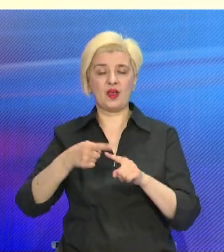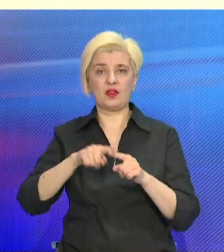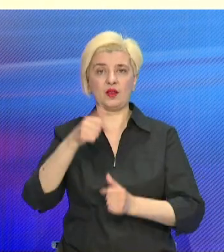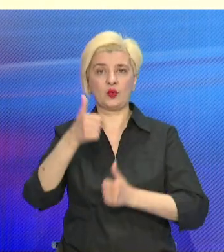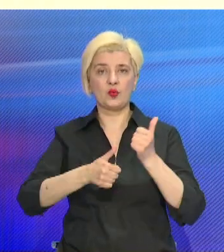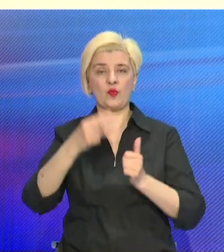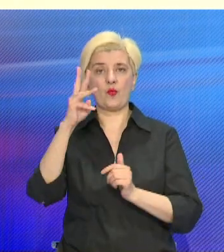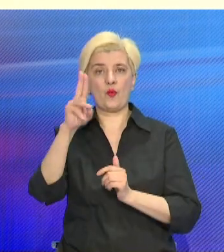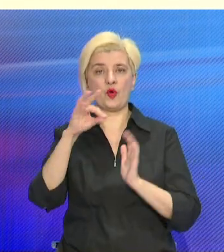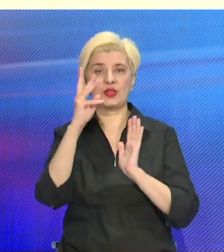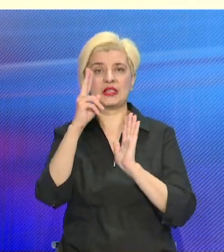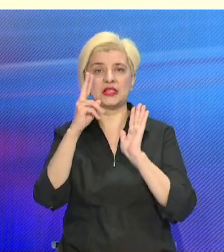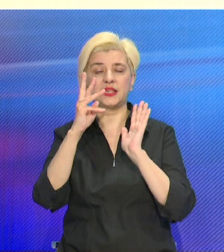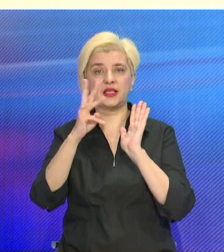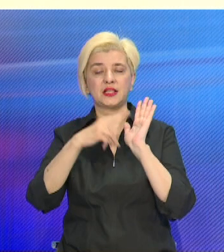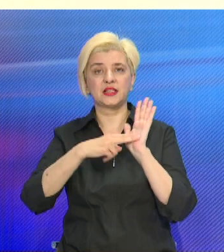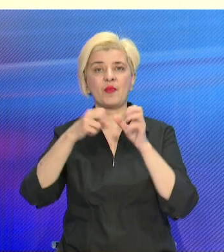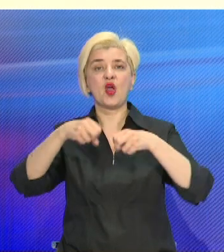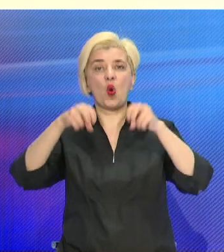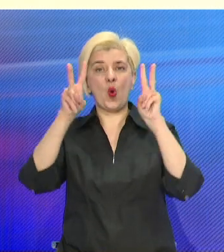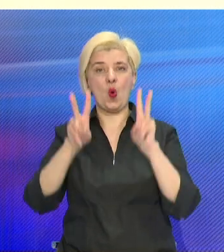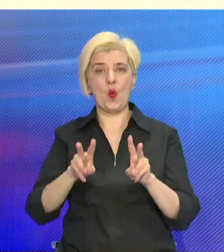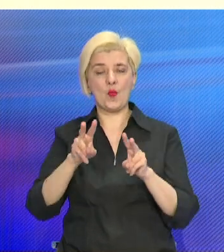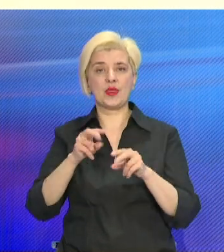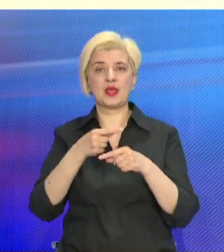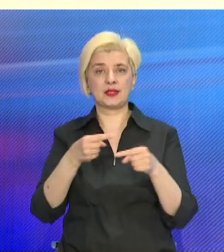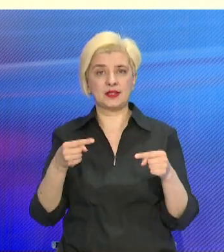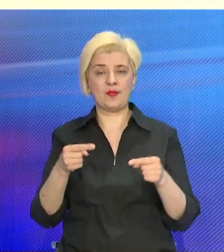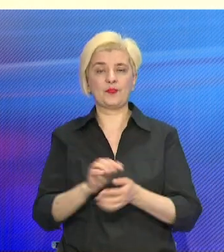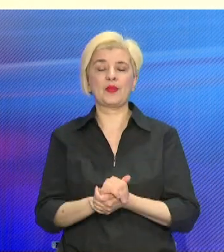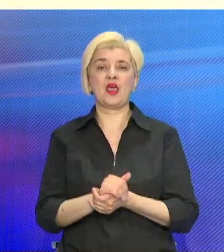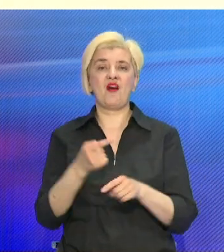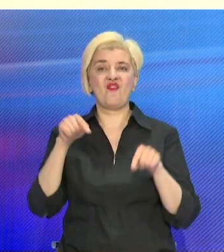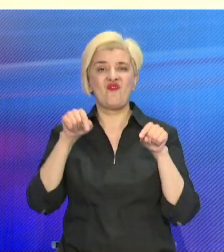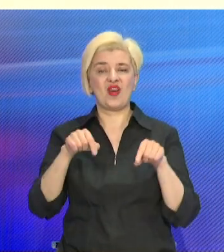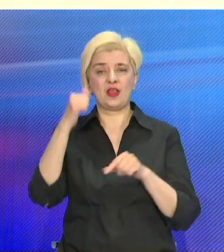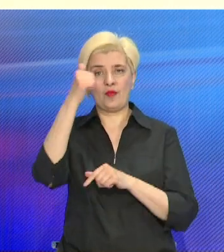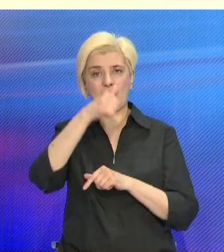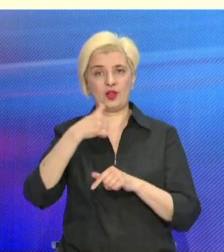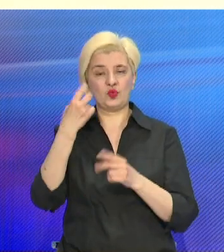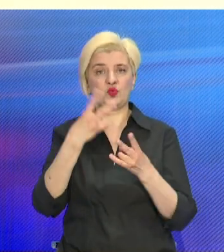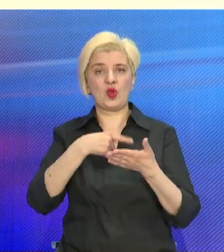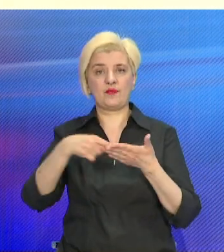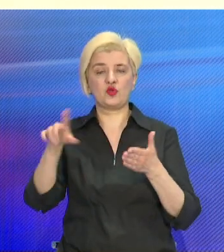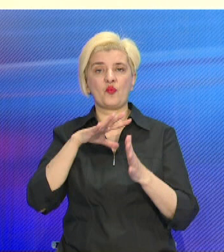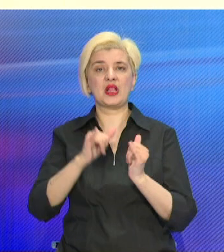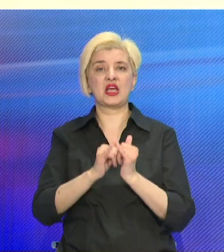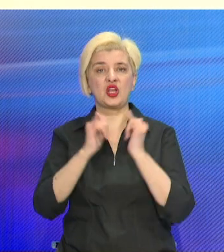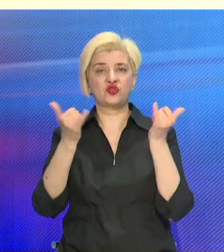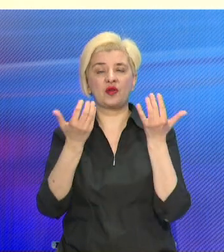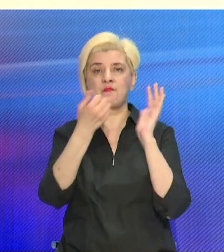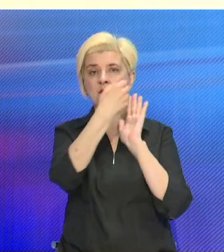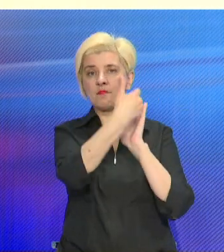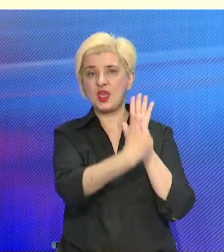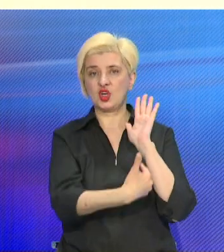по 37 компетенциям. В этом году нужно отметить, что был расширен перечень для учащихся с